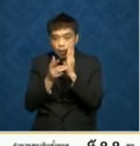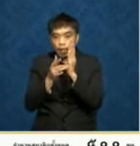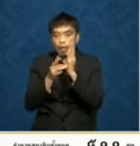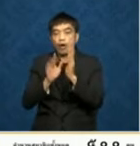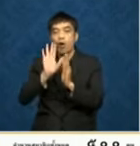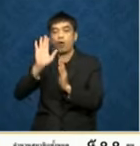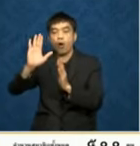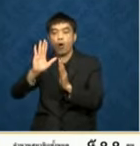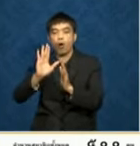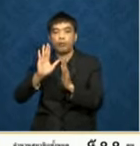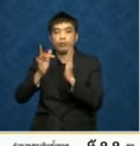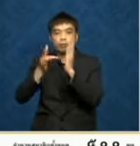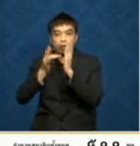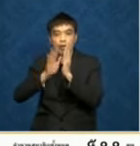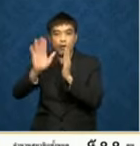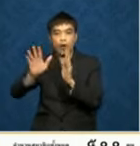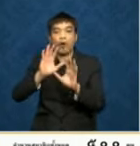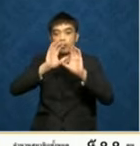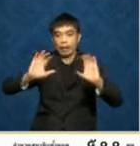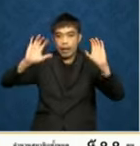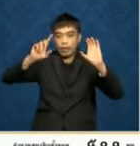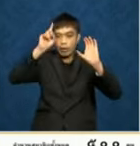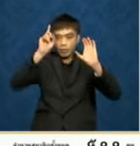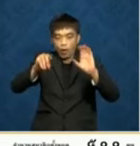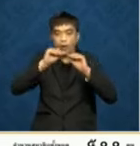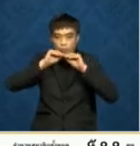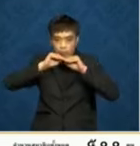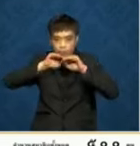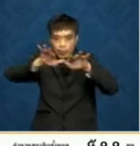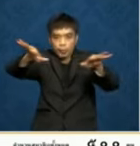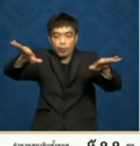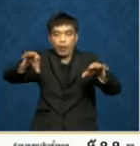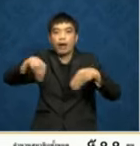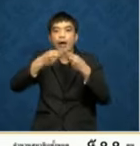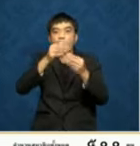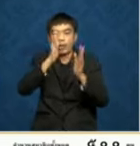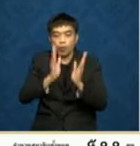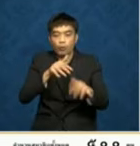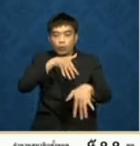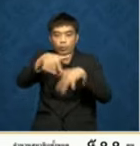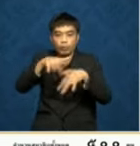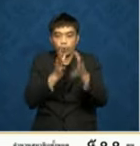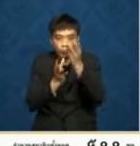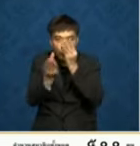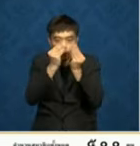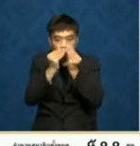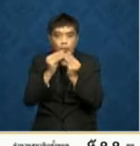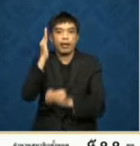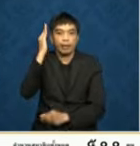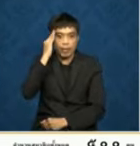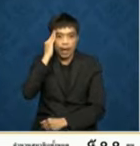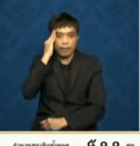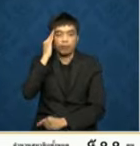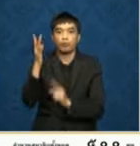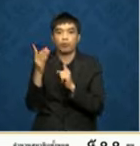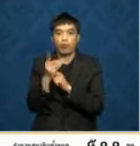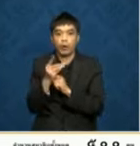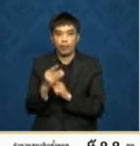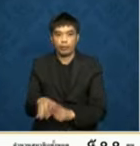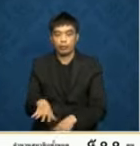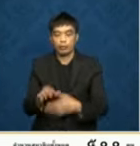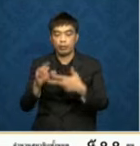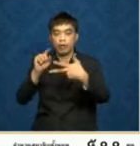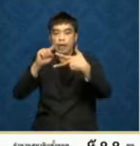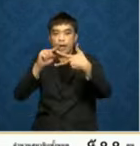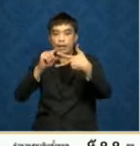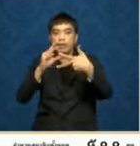จะต้องถกเปิดเป็ Open Source เปิดเผยต่สาธารณะแล้วกต้องย้ำกใหเข้ใจอครังครัว่าการเปิดเผย Source Code ไม่ไดเป็ก